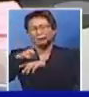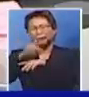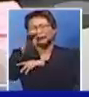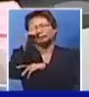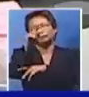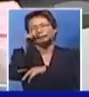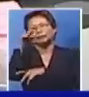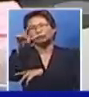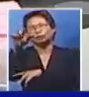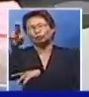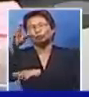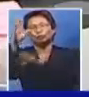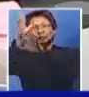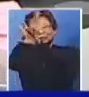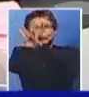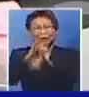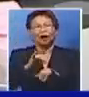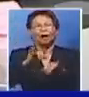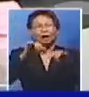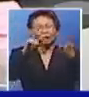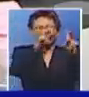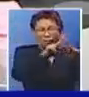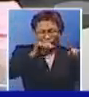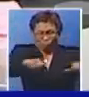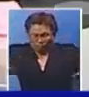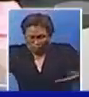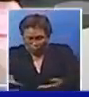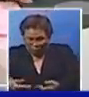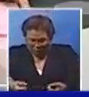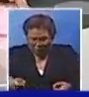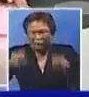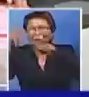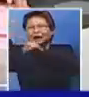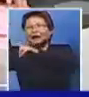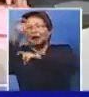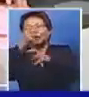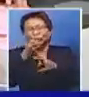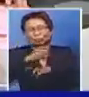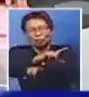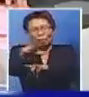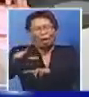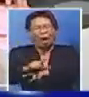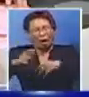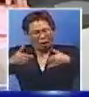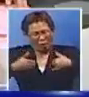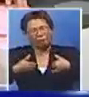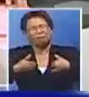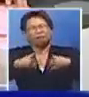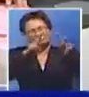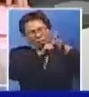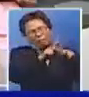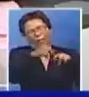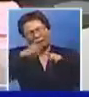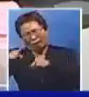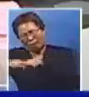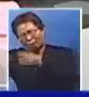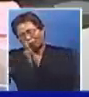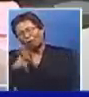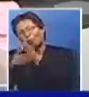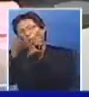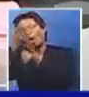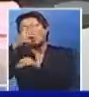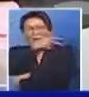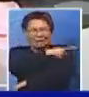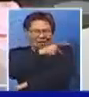Kampung yang hanya boleh dihubungi melalui jalan ladang kelapa sawit atau pengangkutan sungai itu turut dilengkapi dengan pelbagai kemudahan termasuk